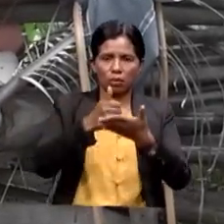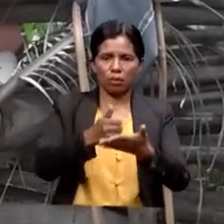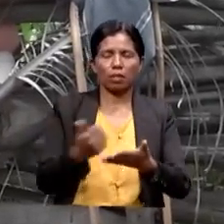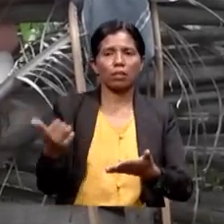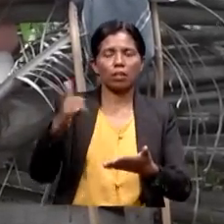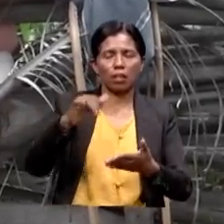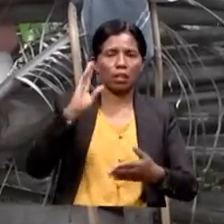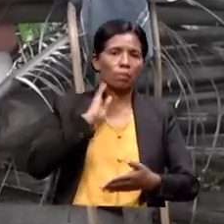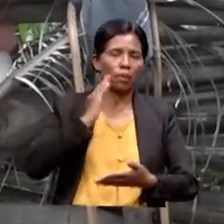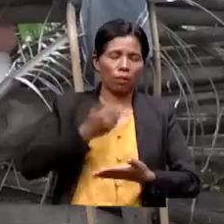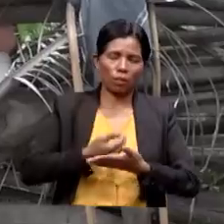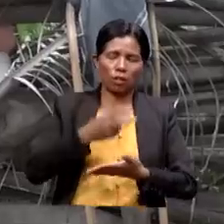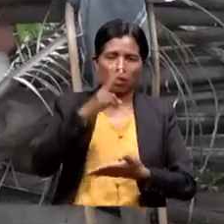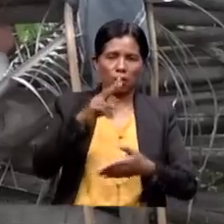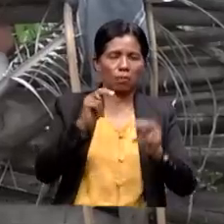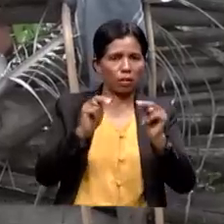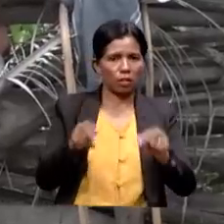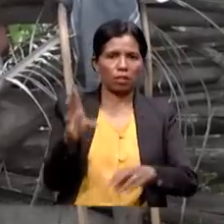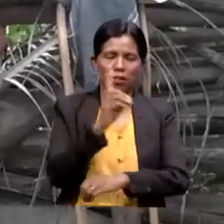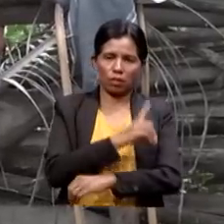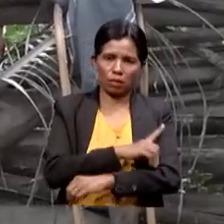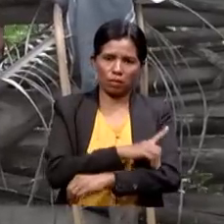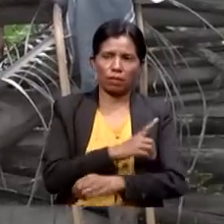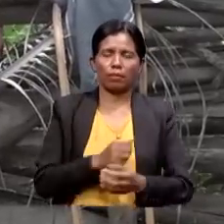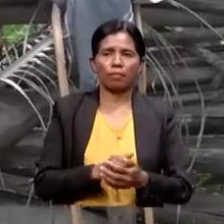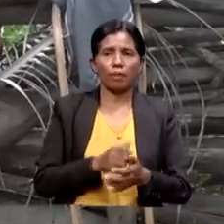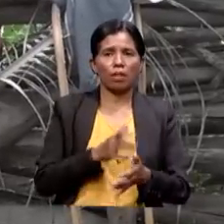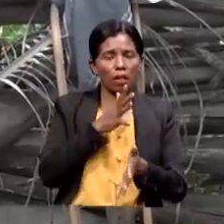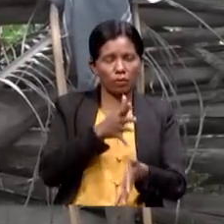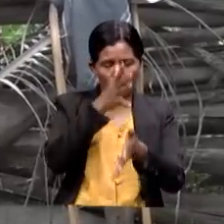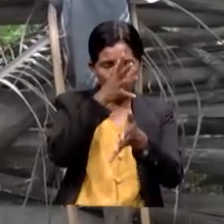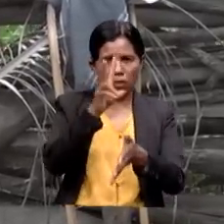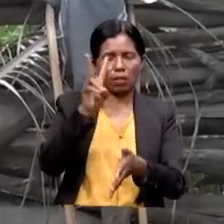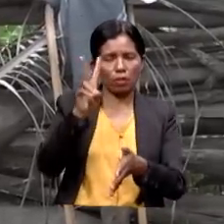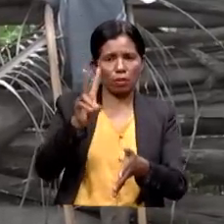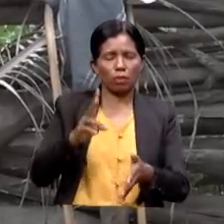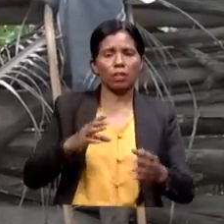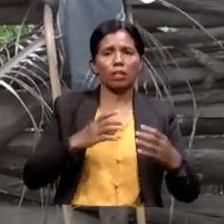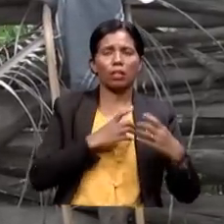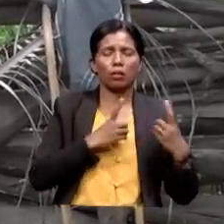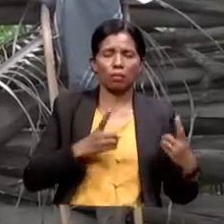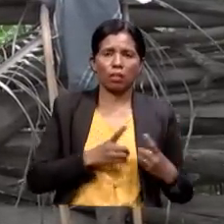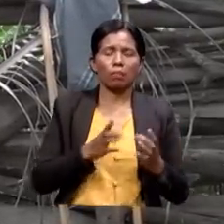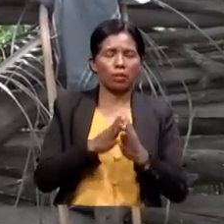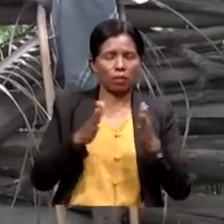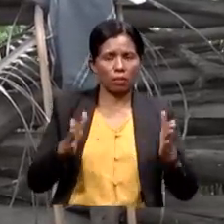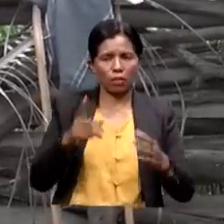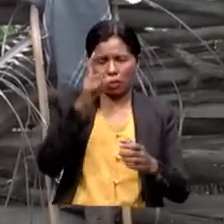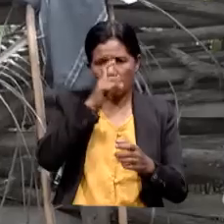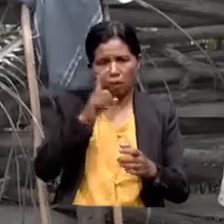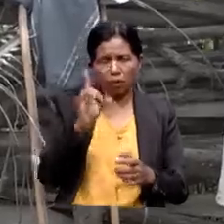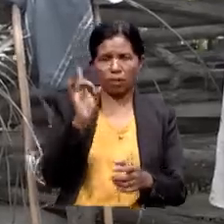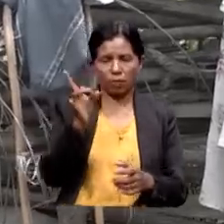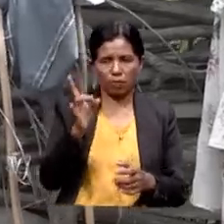inrua ne necesidade lor loron. Avo na inrua fuan boteves, maske ho idade ne be la merese ona,